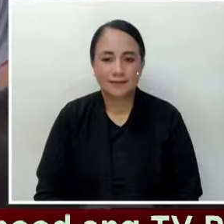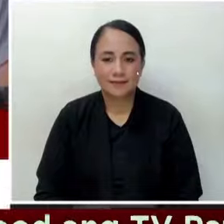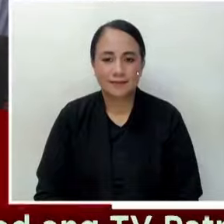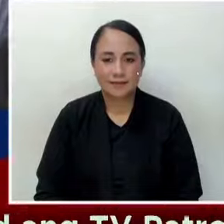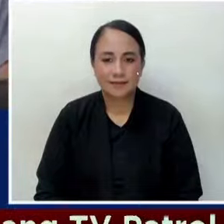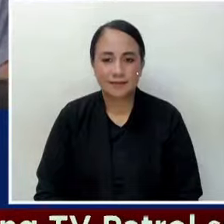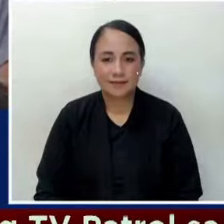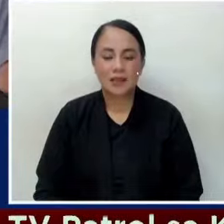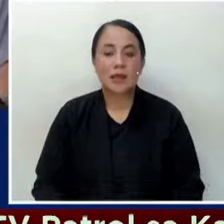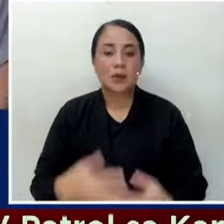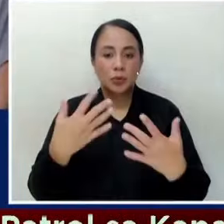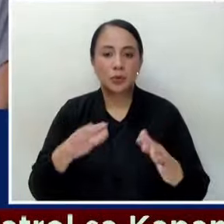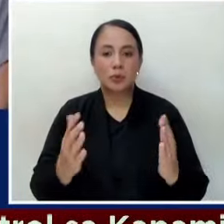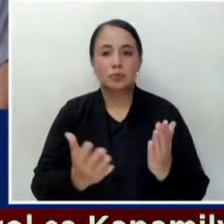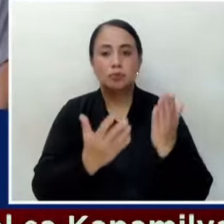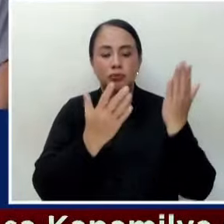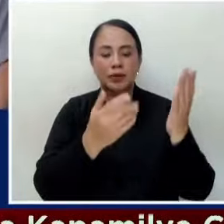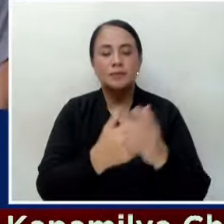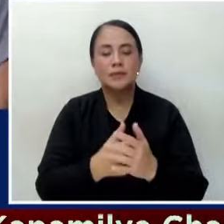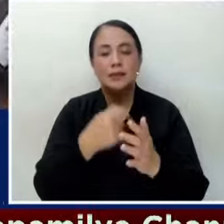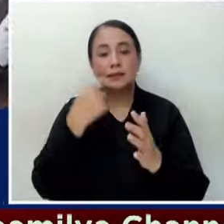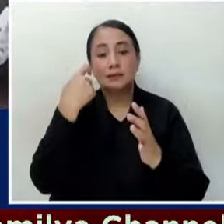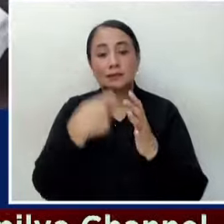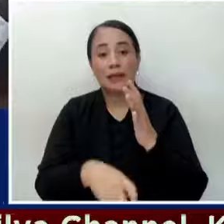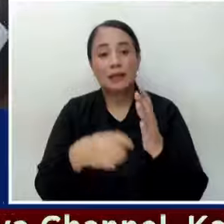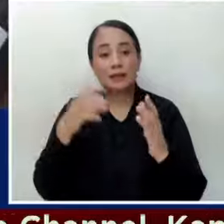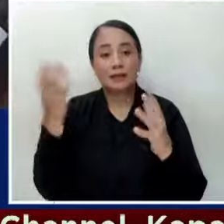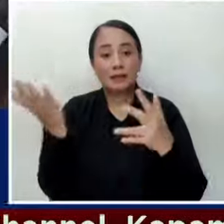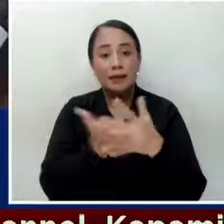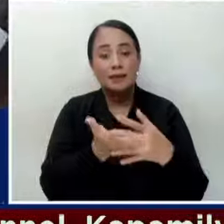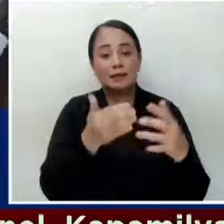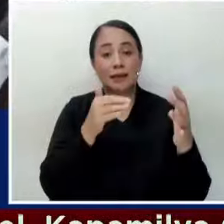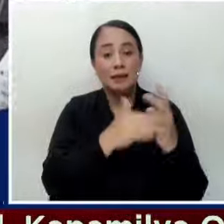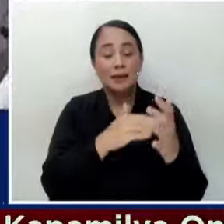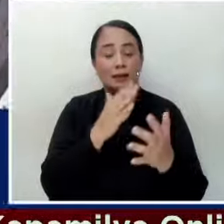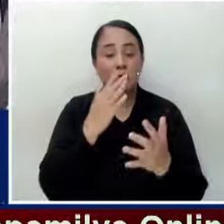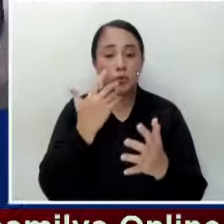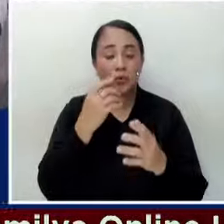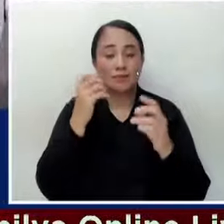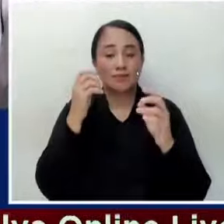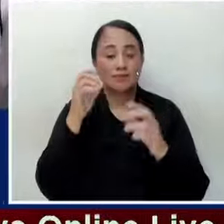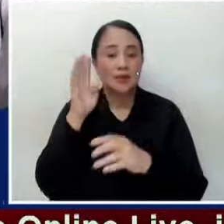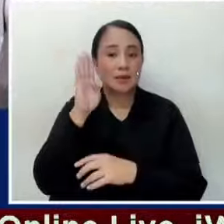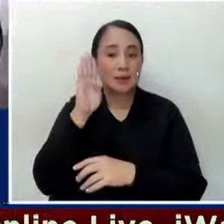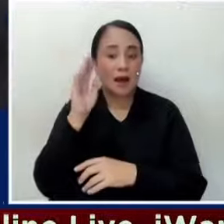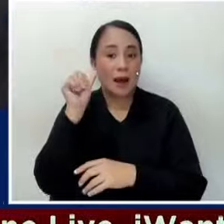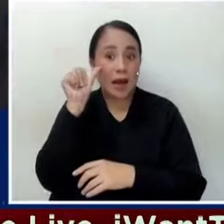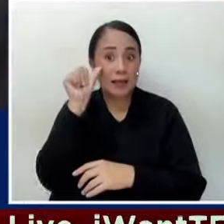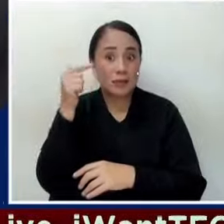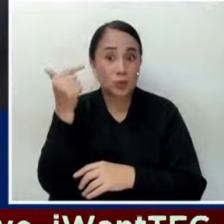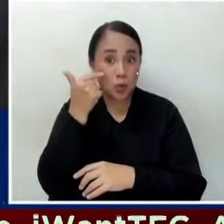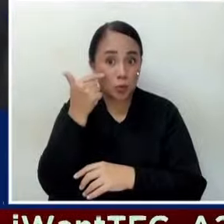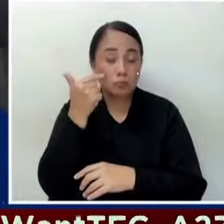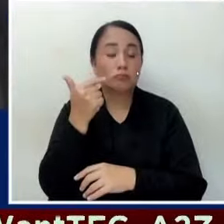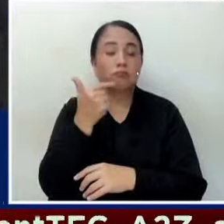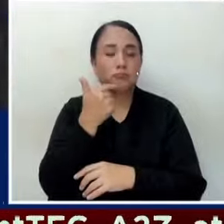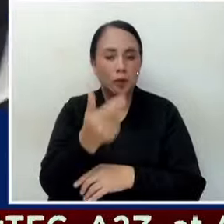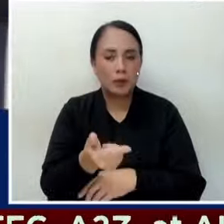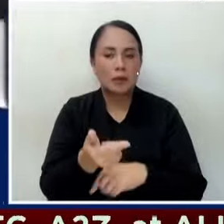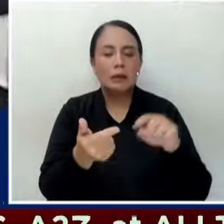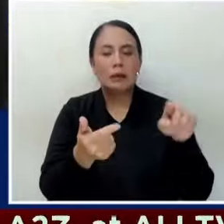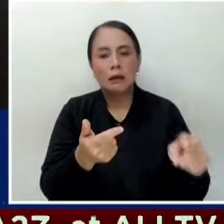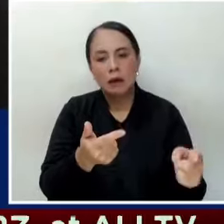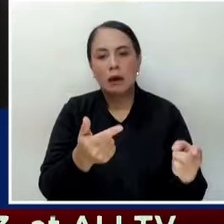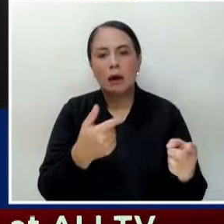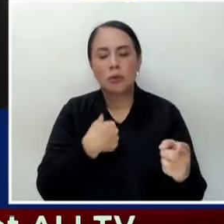Matapos ang paghahain ng tax evasion case laban kay dating Bamban Tarlac Mayor Alice Guo nitong Agosto, patuloy na ino-audit ng Bureau of